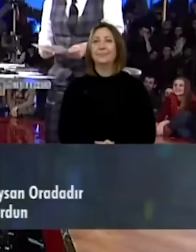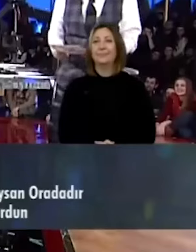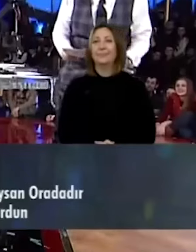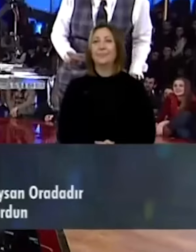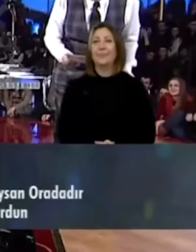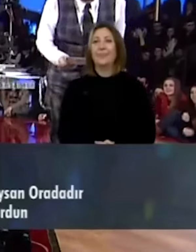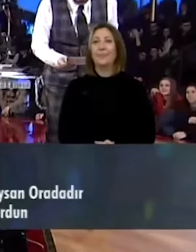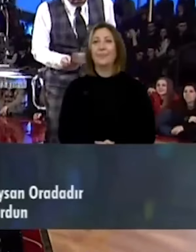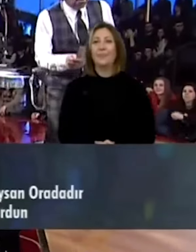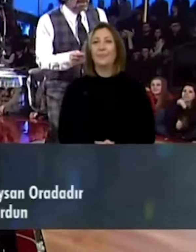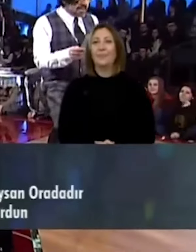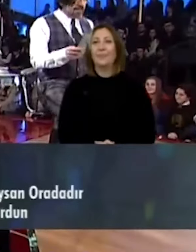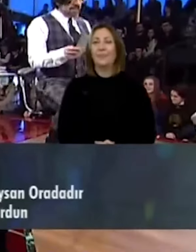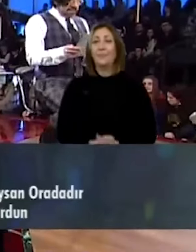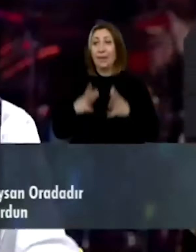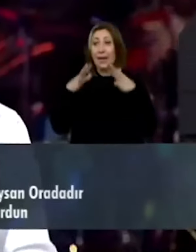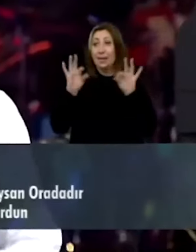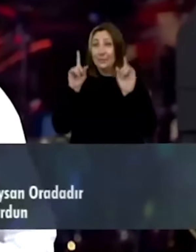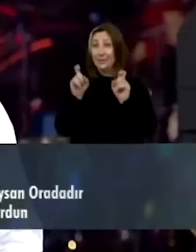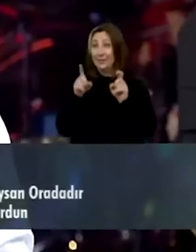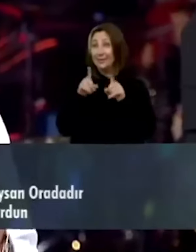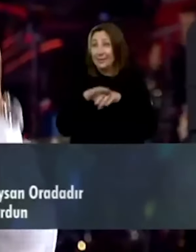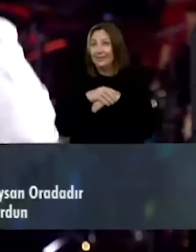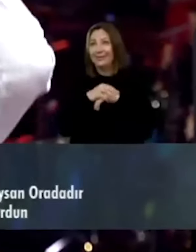He. Hazır mısınız?